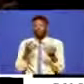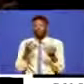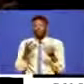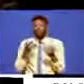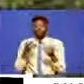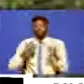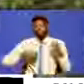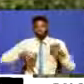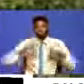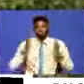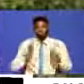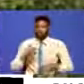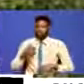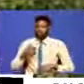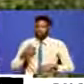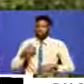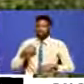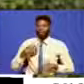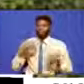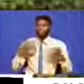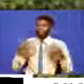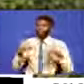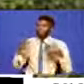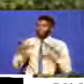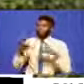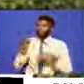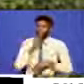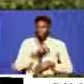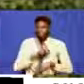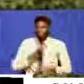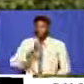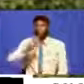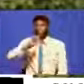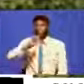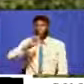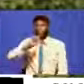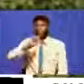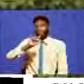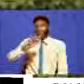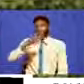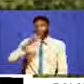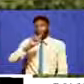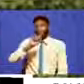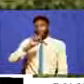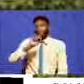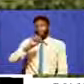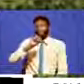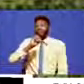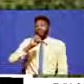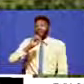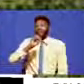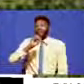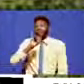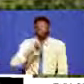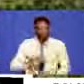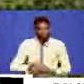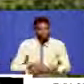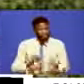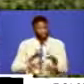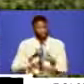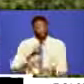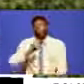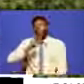vituko, nimefanya tahamaki, nimefanya vioja mahakamani, nimefanya